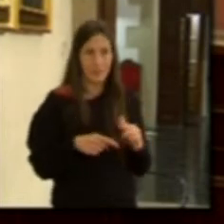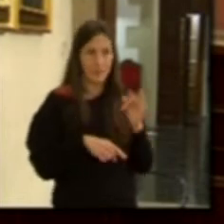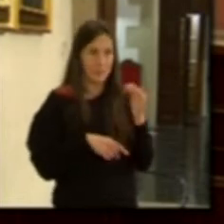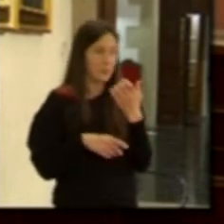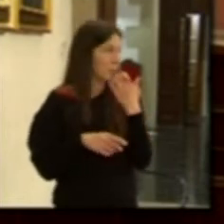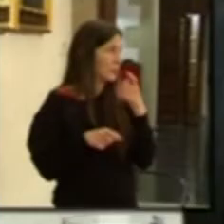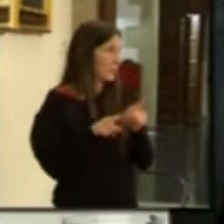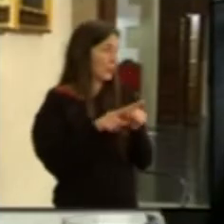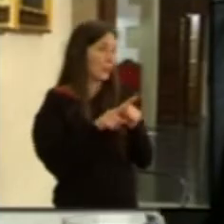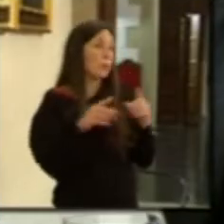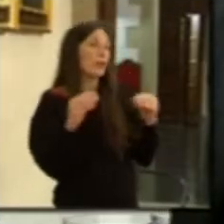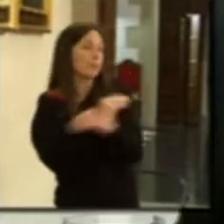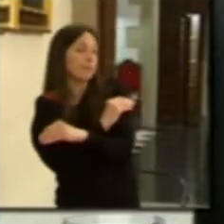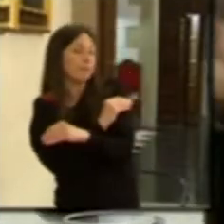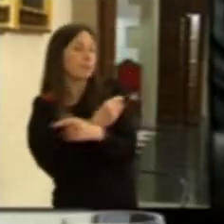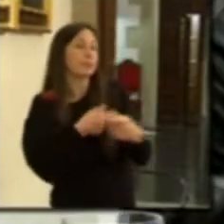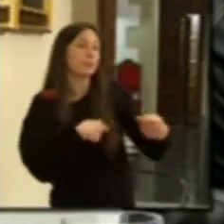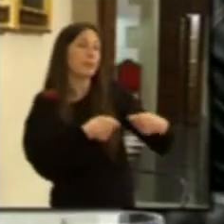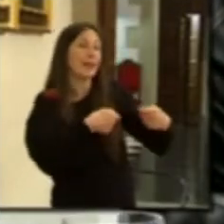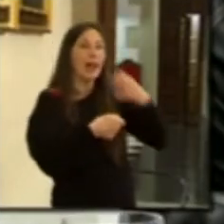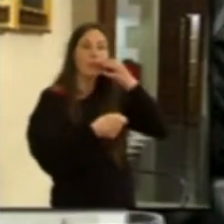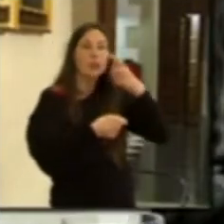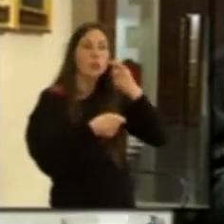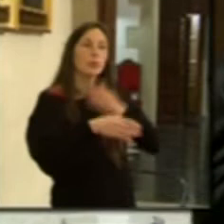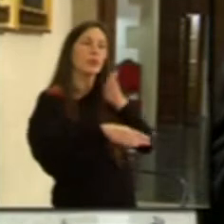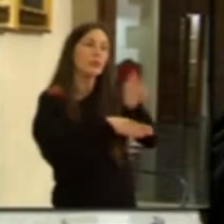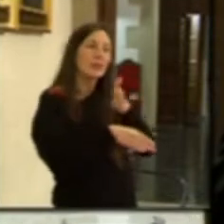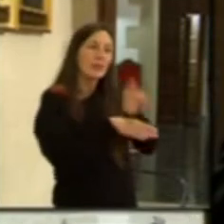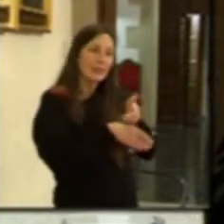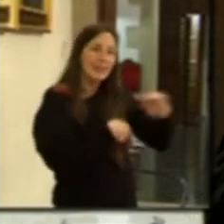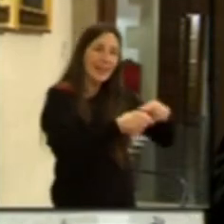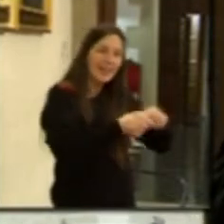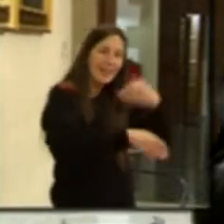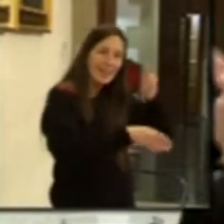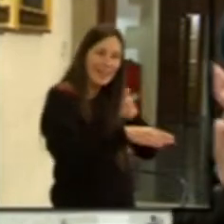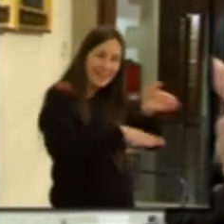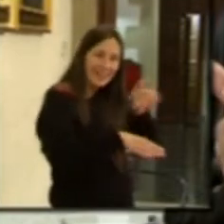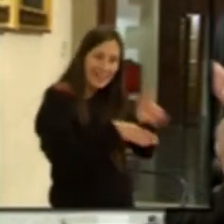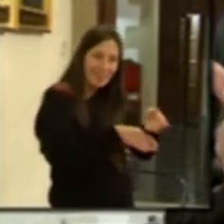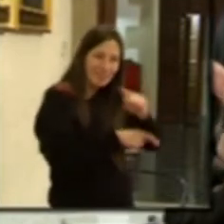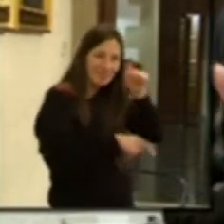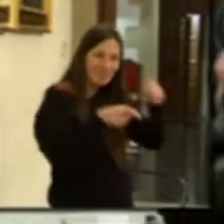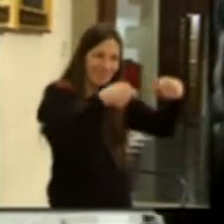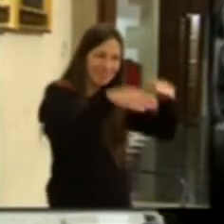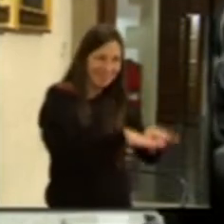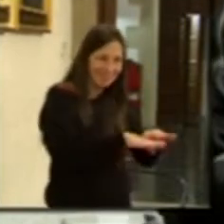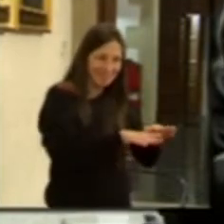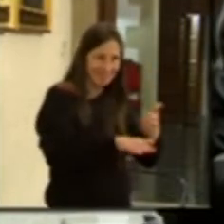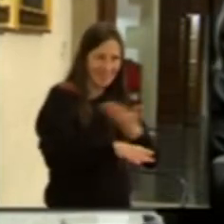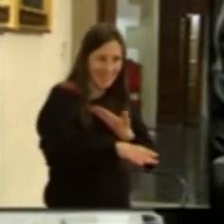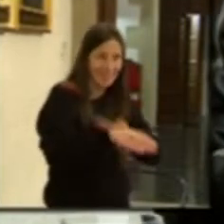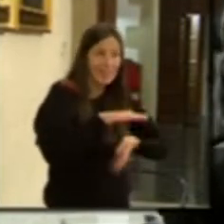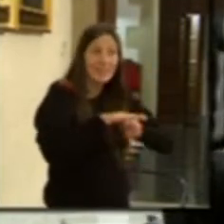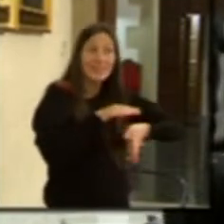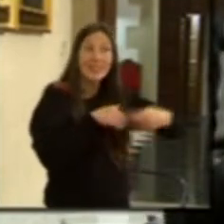Congrés Tradicional. De moment ho ha fet. Veurem si això seguirà així o no. Com treballem? Ara treballem diferent. Molts treballem des de